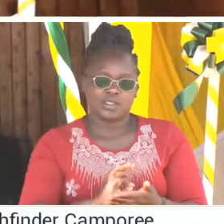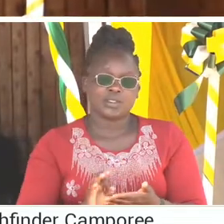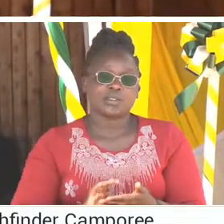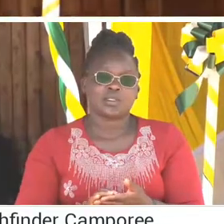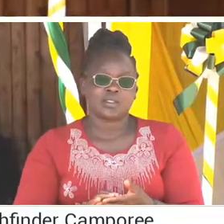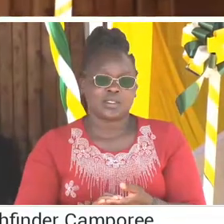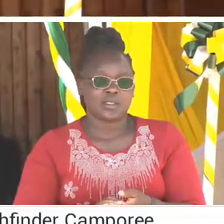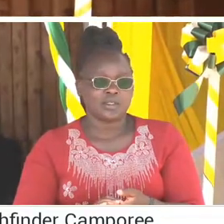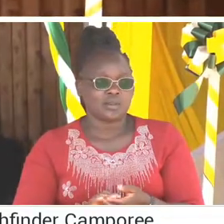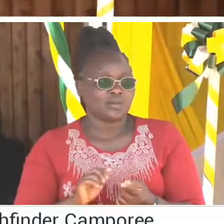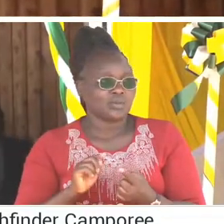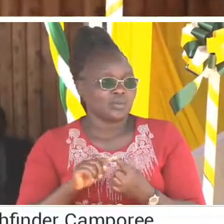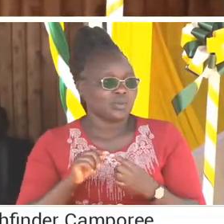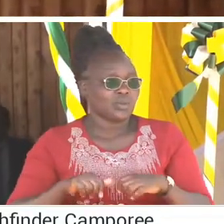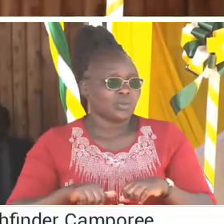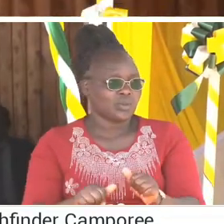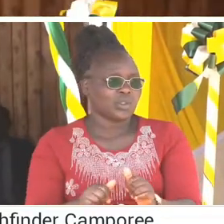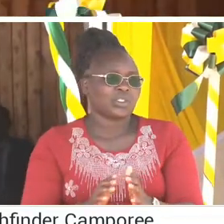Karibu.